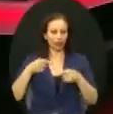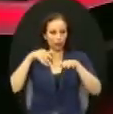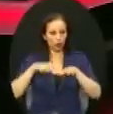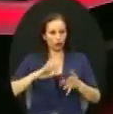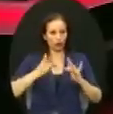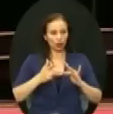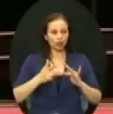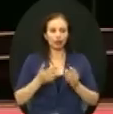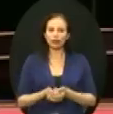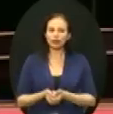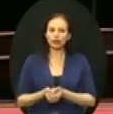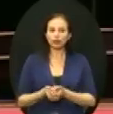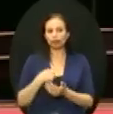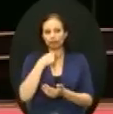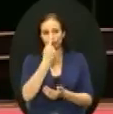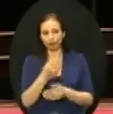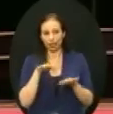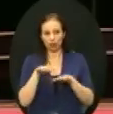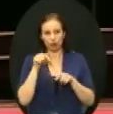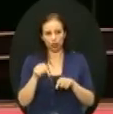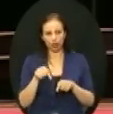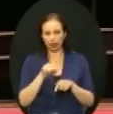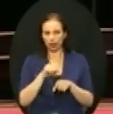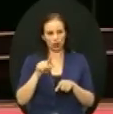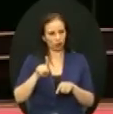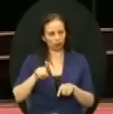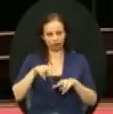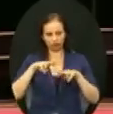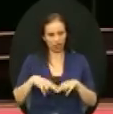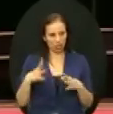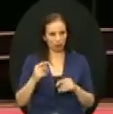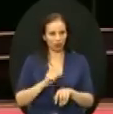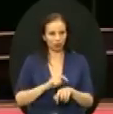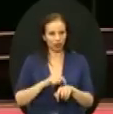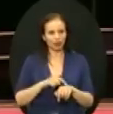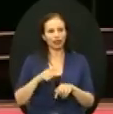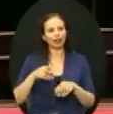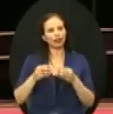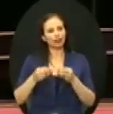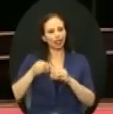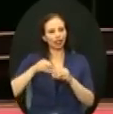לקואליציה? אני אגיד לך. הממשלה הזאת לדעתי לא תזרות הרבה זמן, אז אנחנו נרכיב את הממשלה הבאה